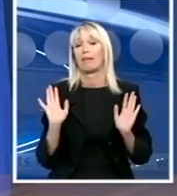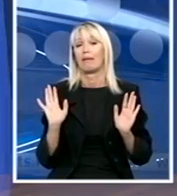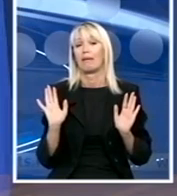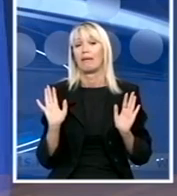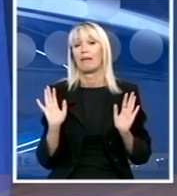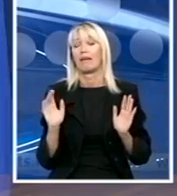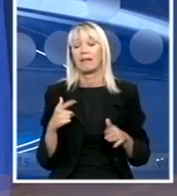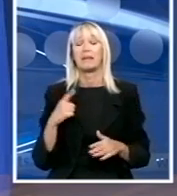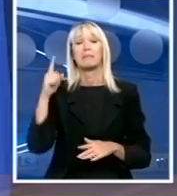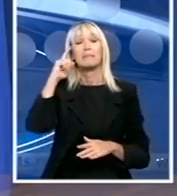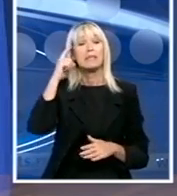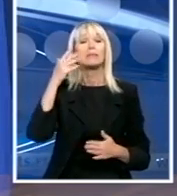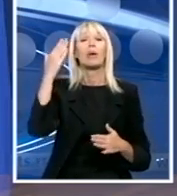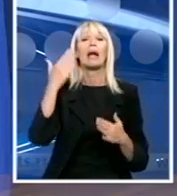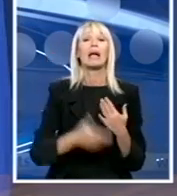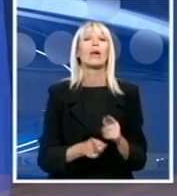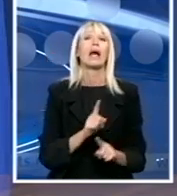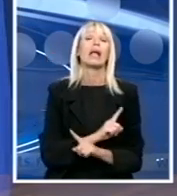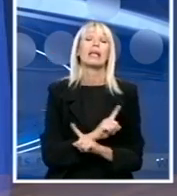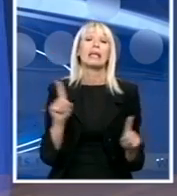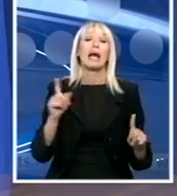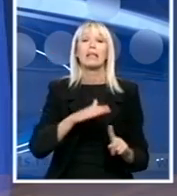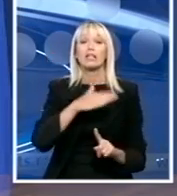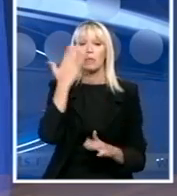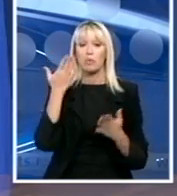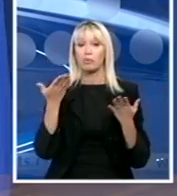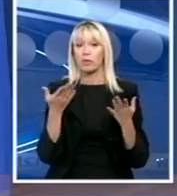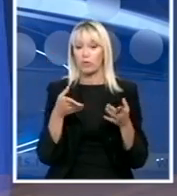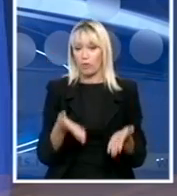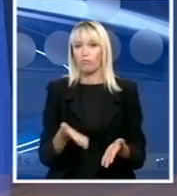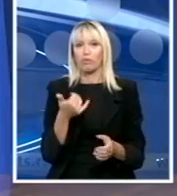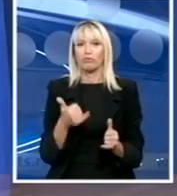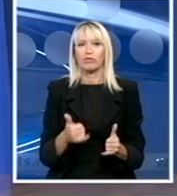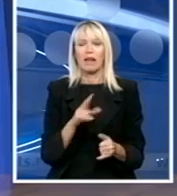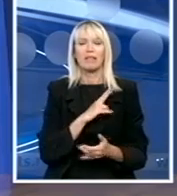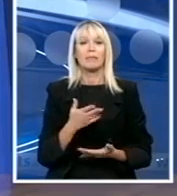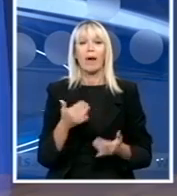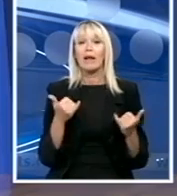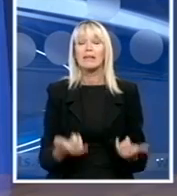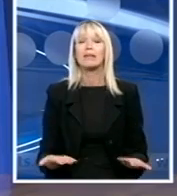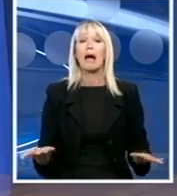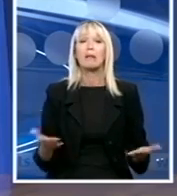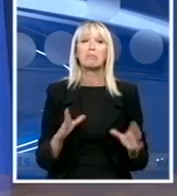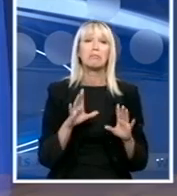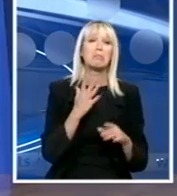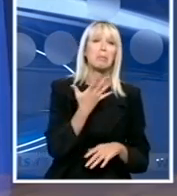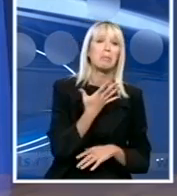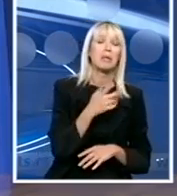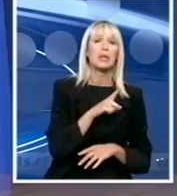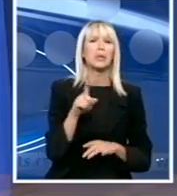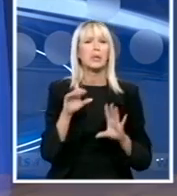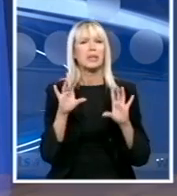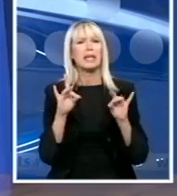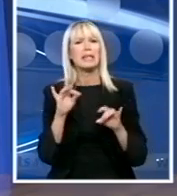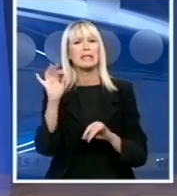nikada nećemo doći do toga što imamo sad. Sada imate da otprilike oko 10%, 5 do 10%